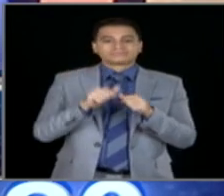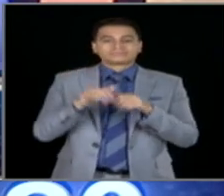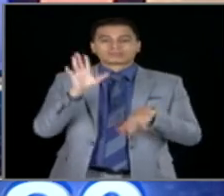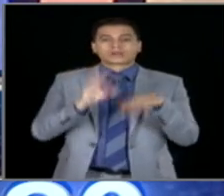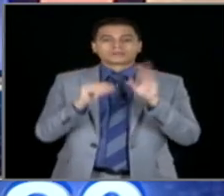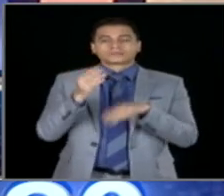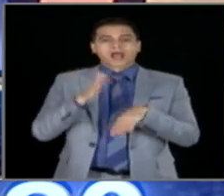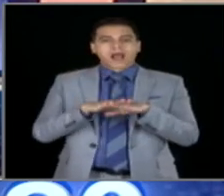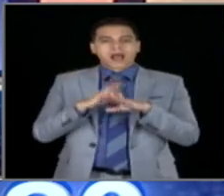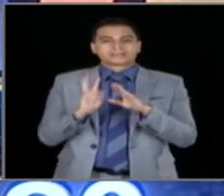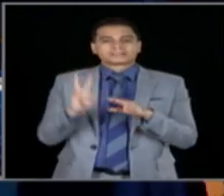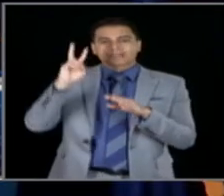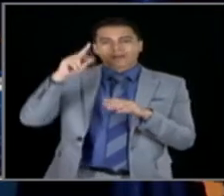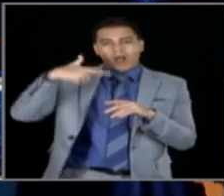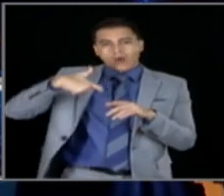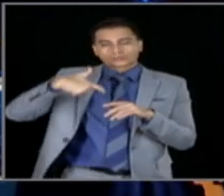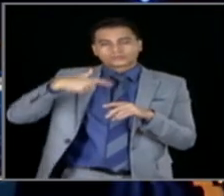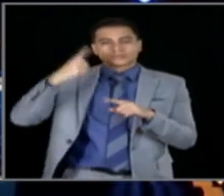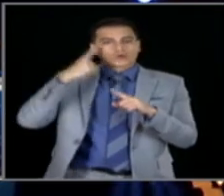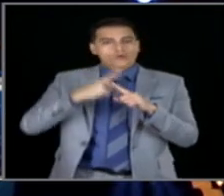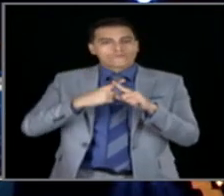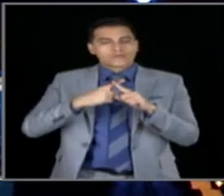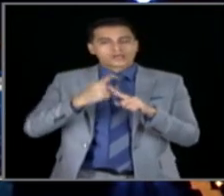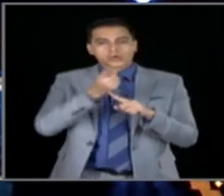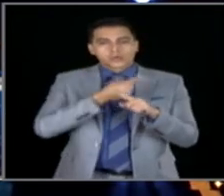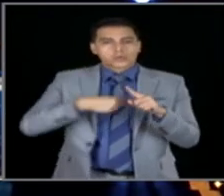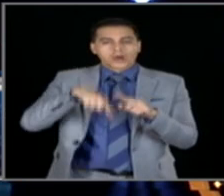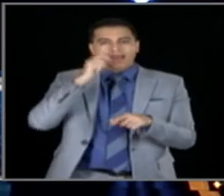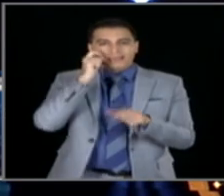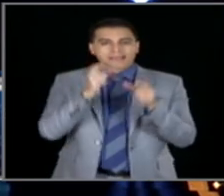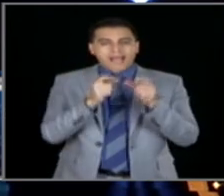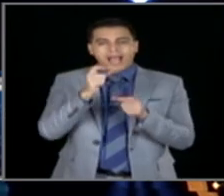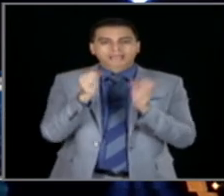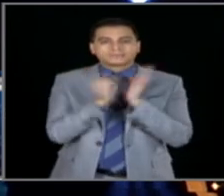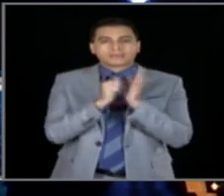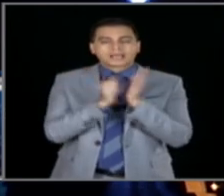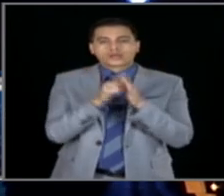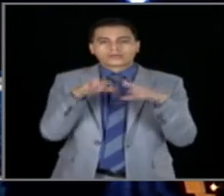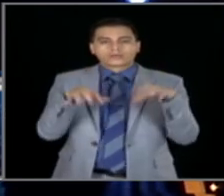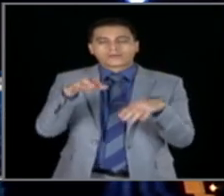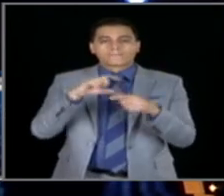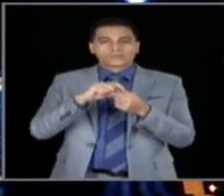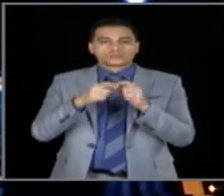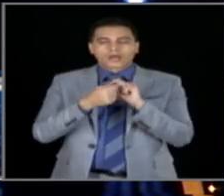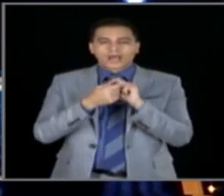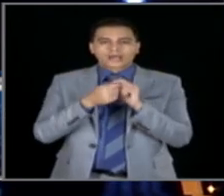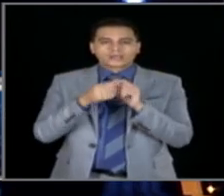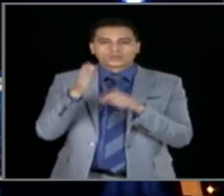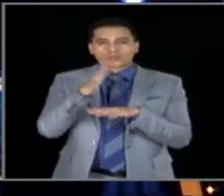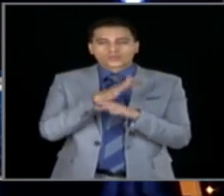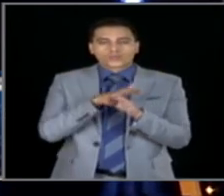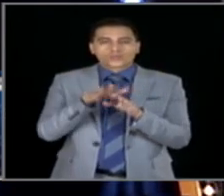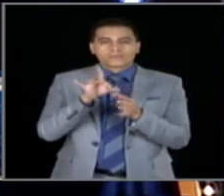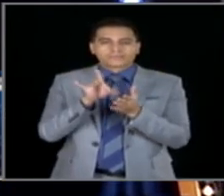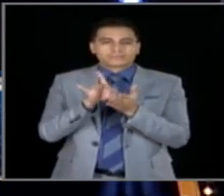بتتناول نكسة 67 وتهجير أهل بورسعيد والحياة المأساوية اللي